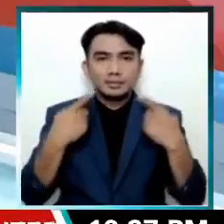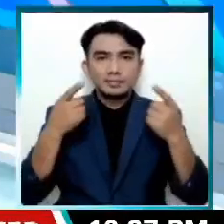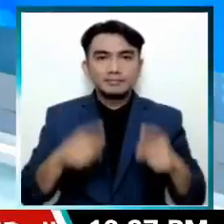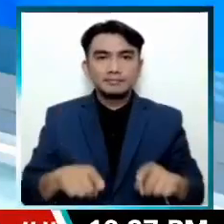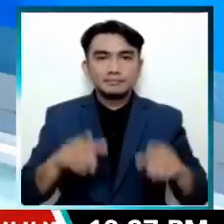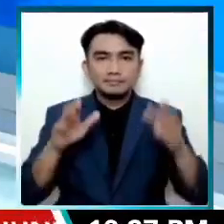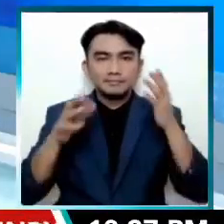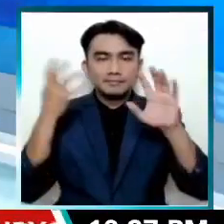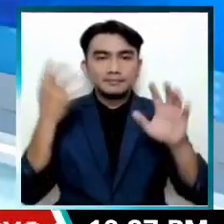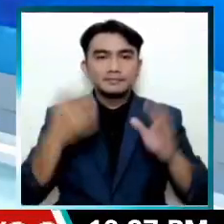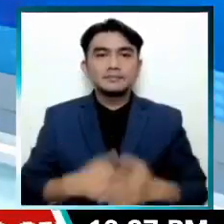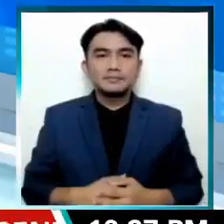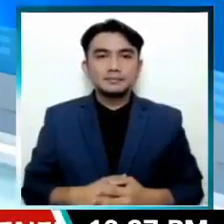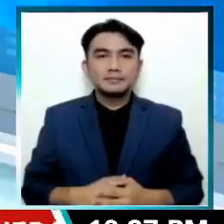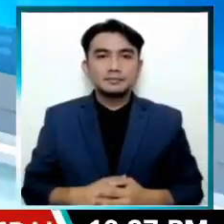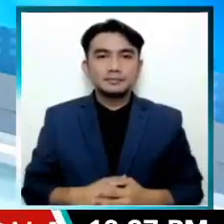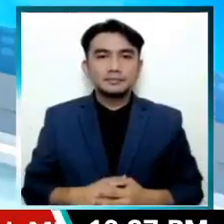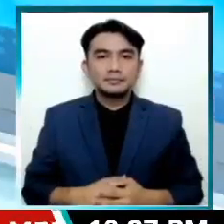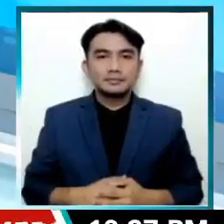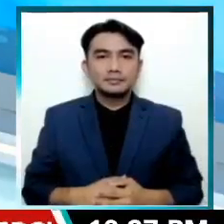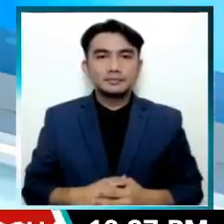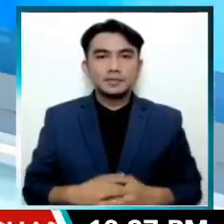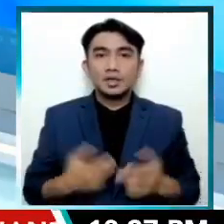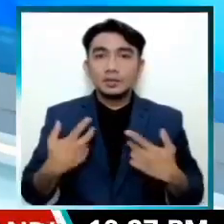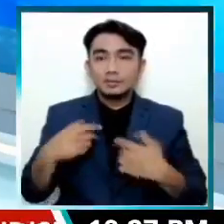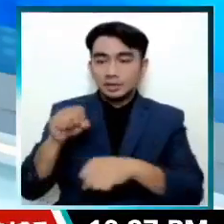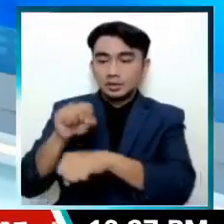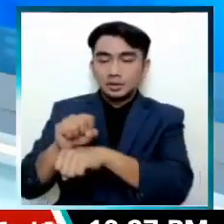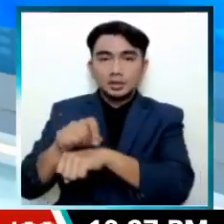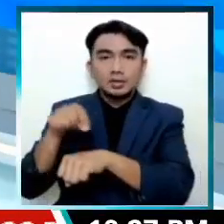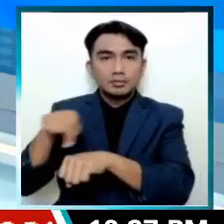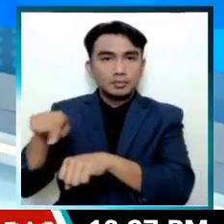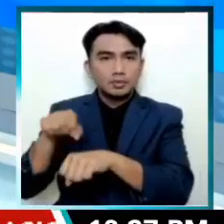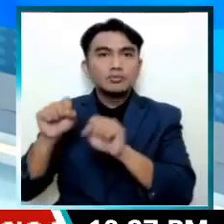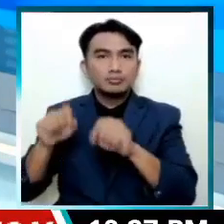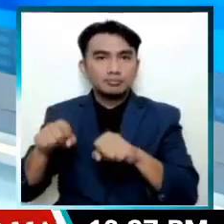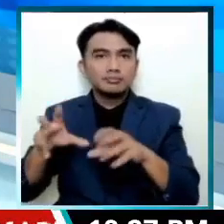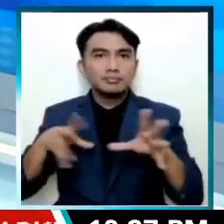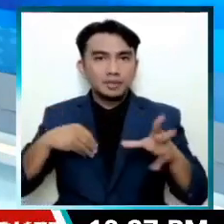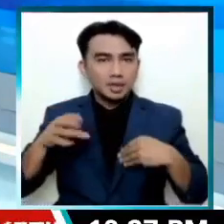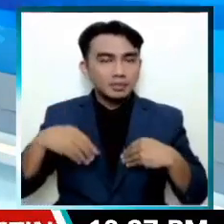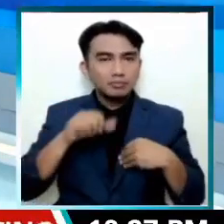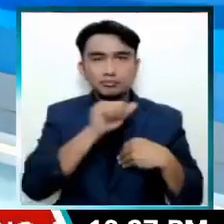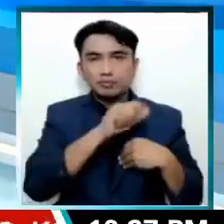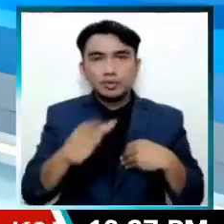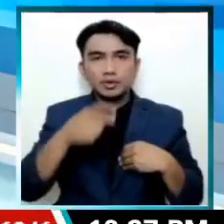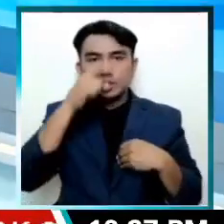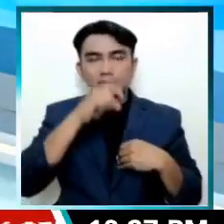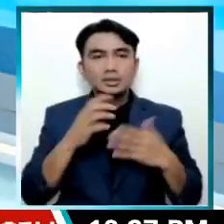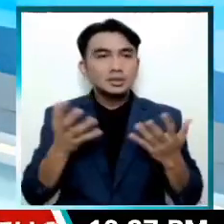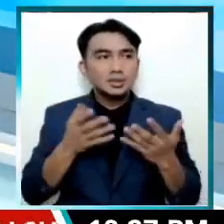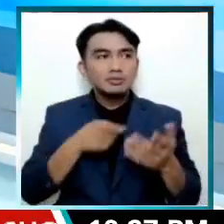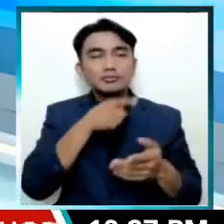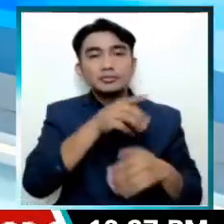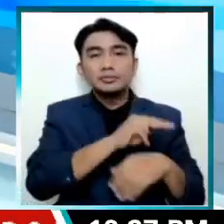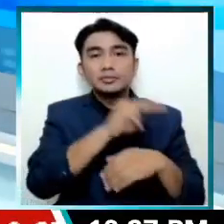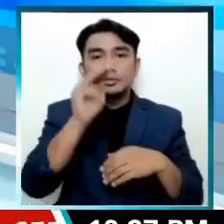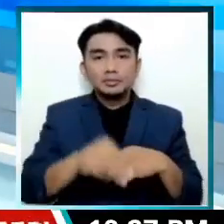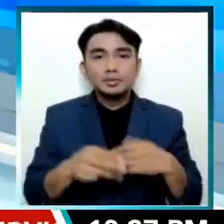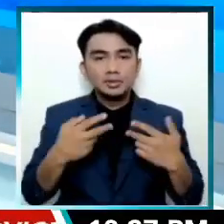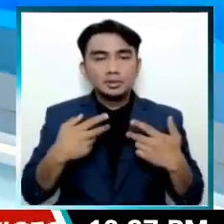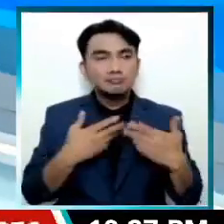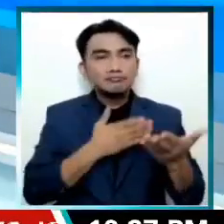Walang pinipiling edad ang mga trabahong pwedeng applyan sa isang job fair sa Maynila. May mga nag-a-apply kahit nag-aaral pa